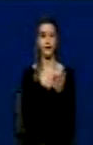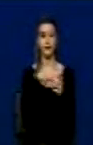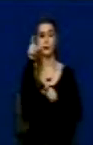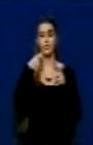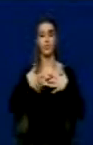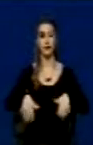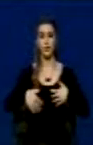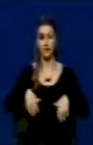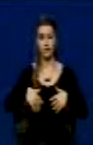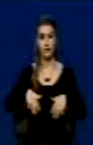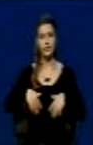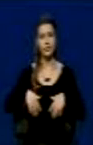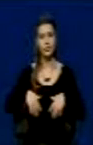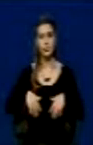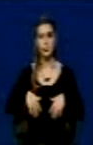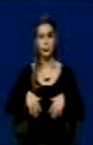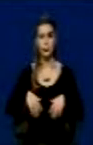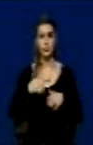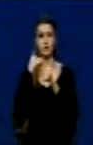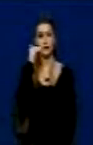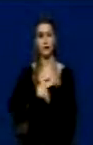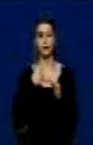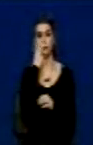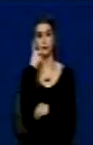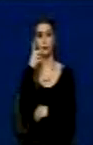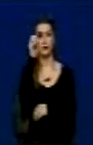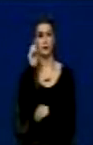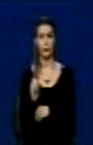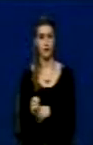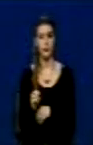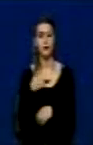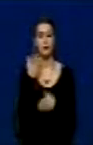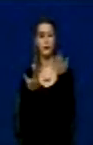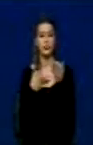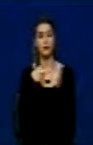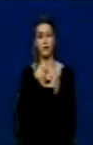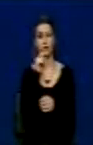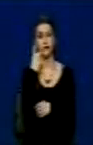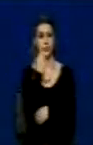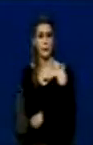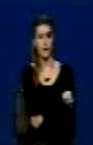të papunëve ra për 21% krahasuar me vitin 2011.